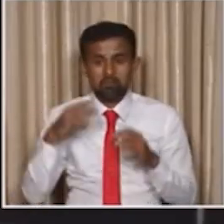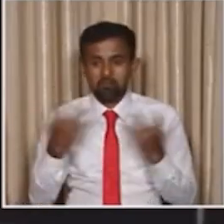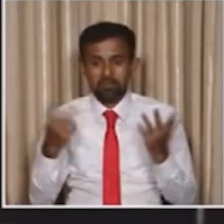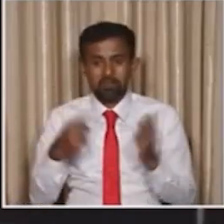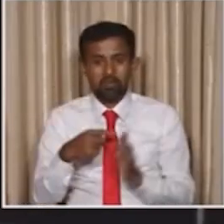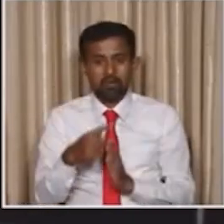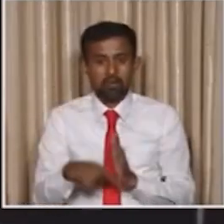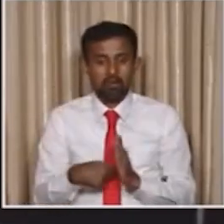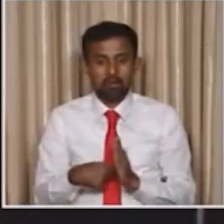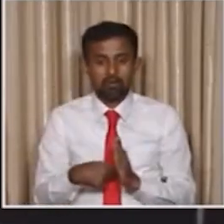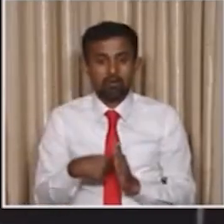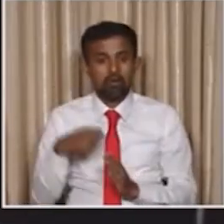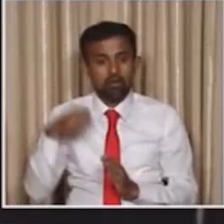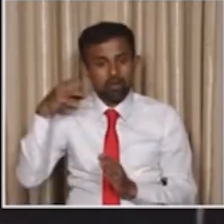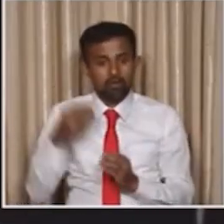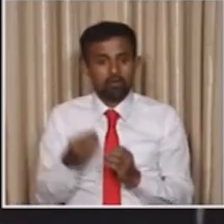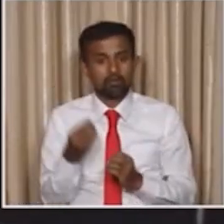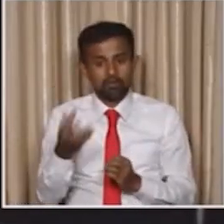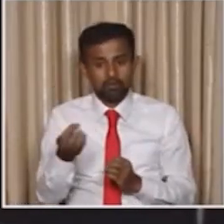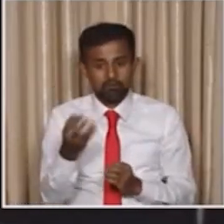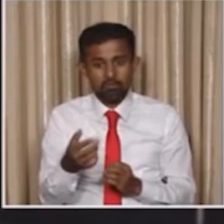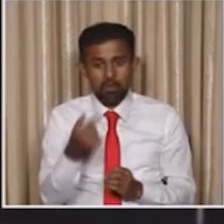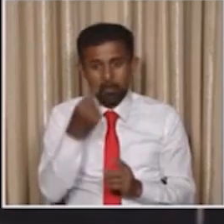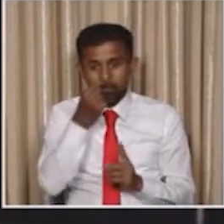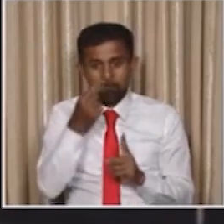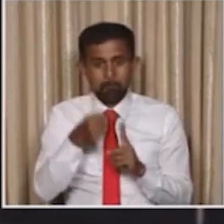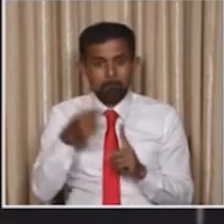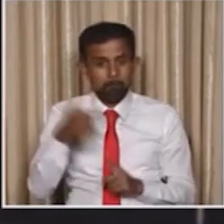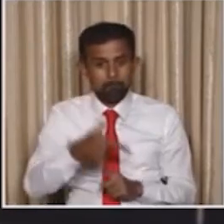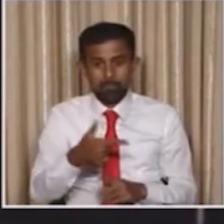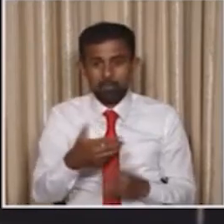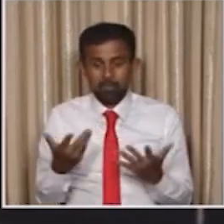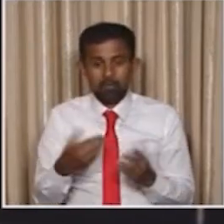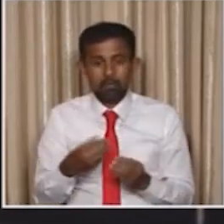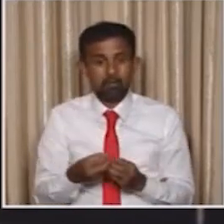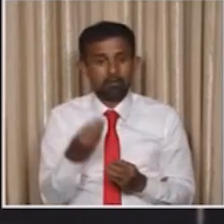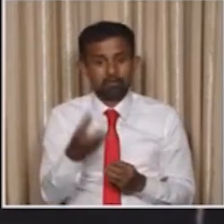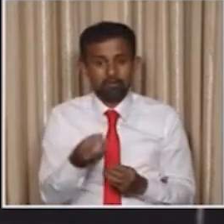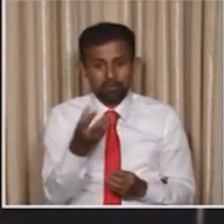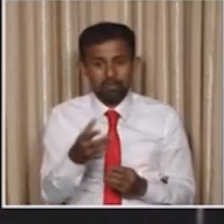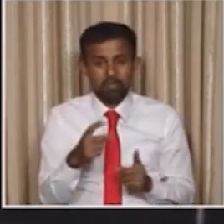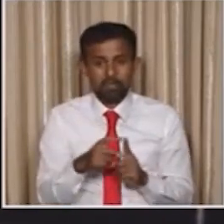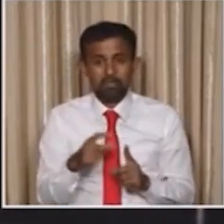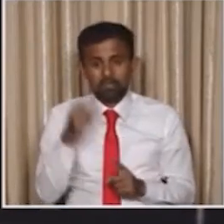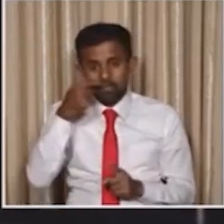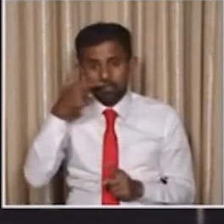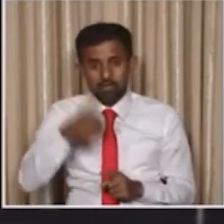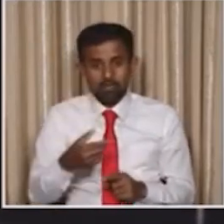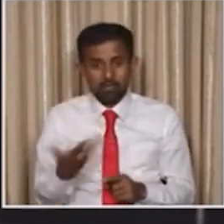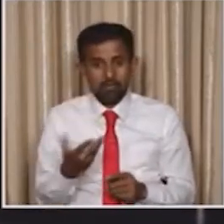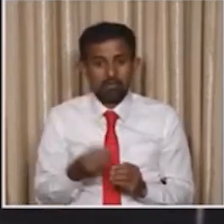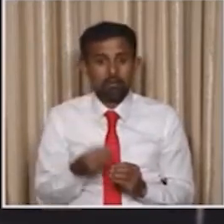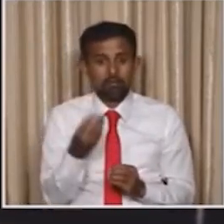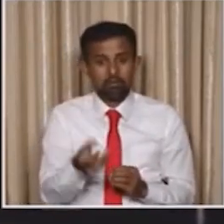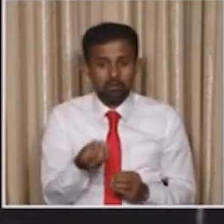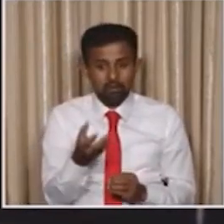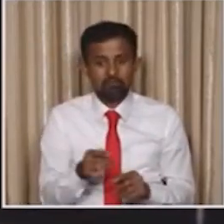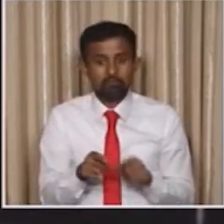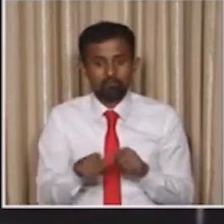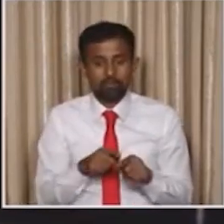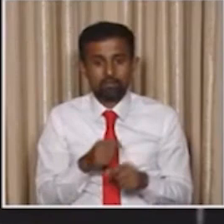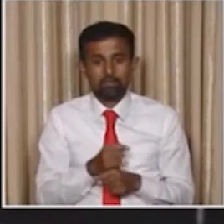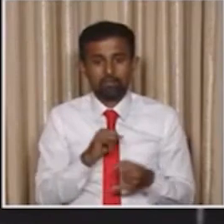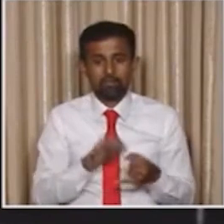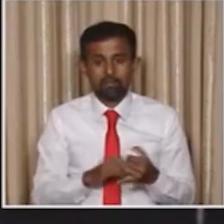රටේ ලයිට් දෙන ගමන්, පෙට්‍රල් නැති රටේ පෙට්‍රල් දෙන ගමන්, ඩීසල් නැති රටේ ඩීසල් දෙන ගමන්, ගෑස්